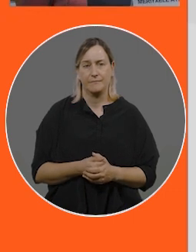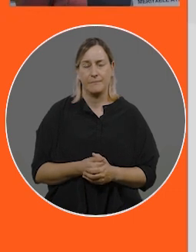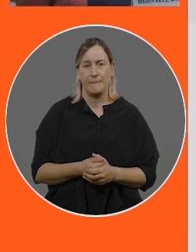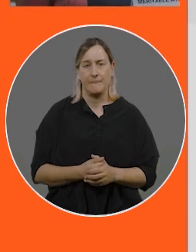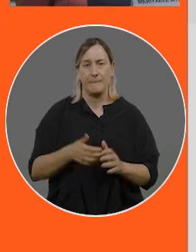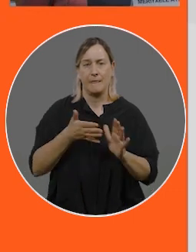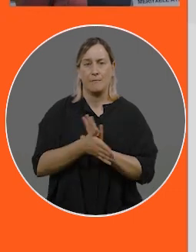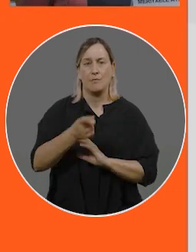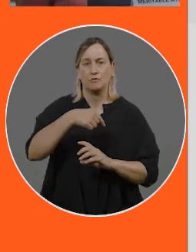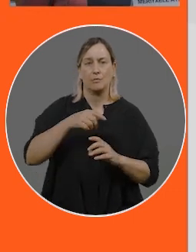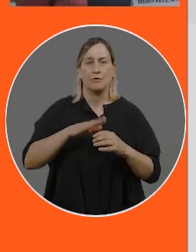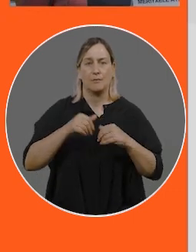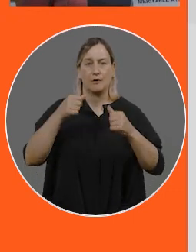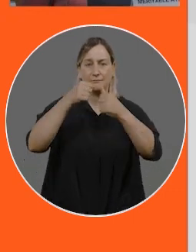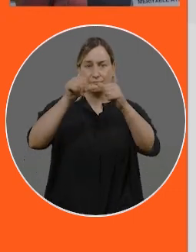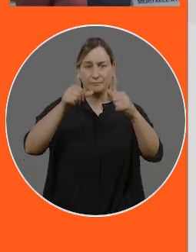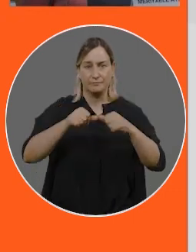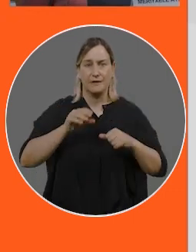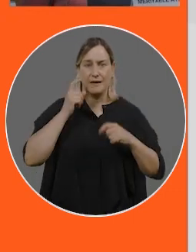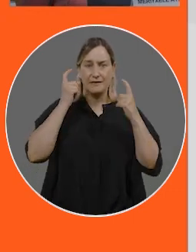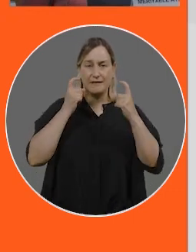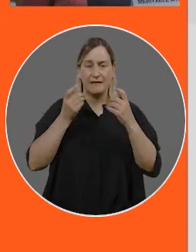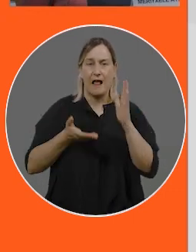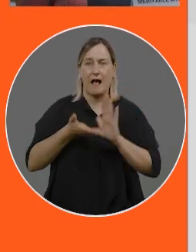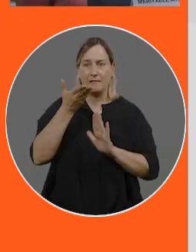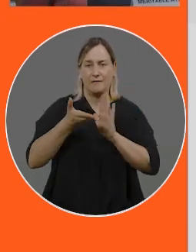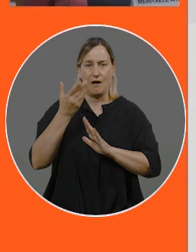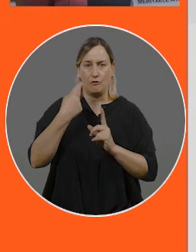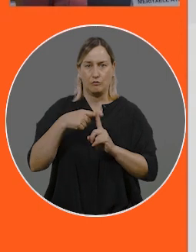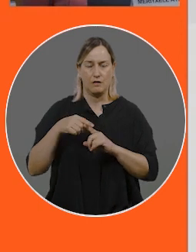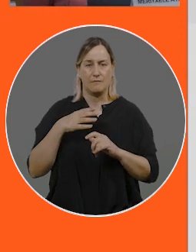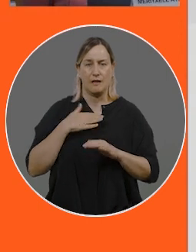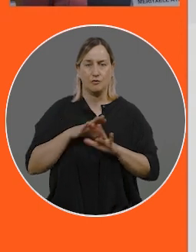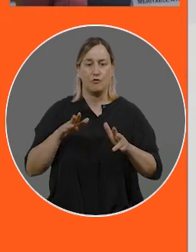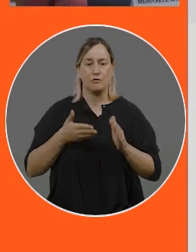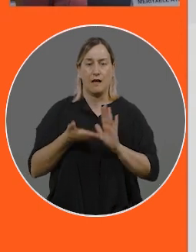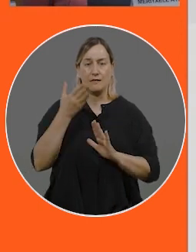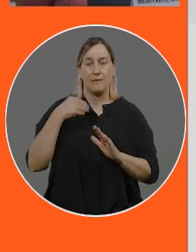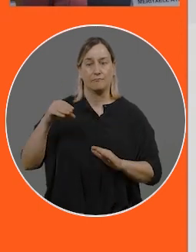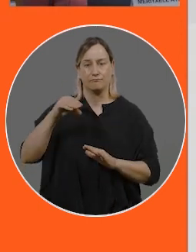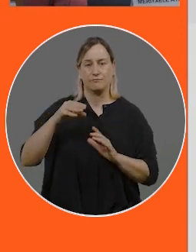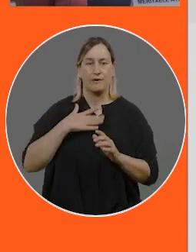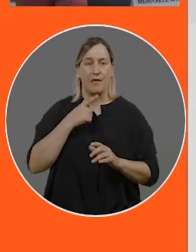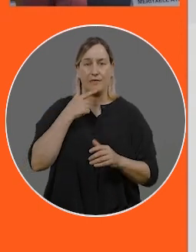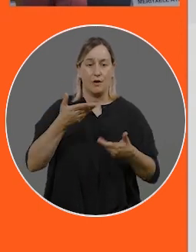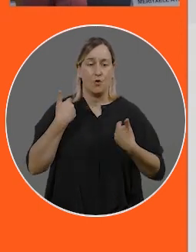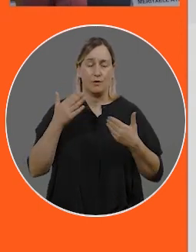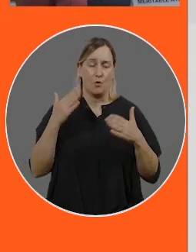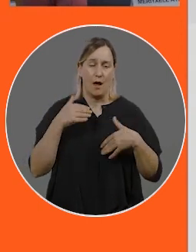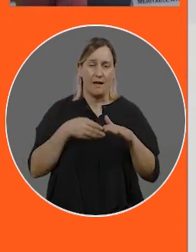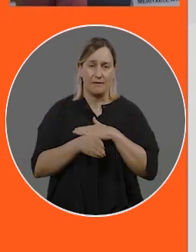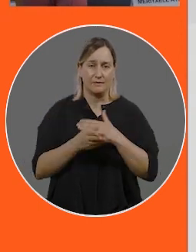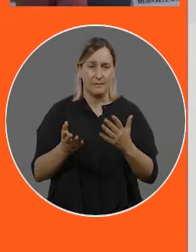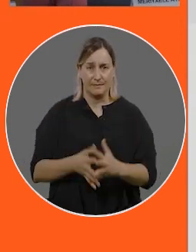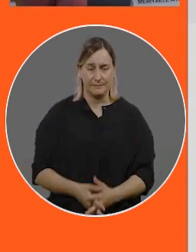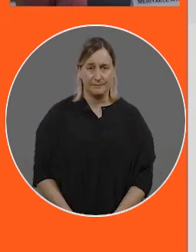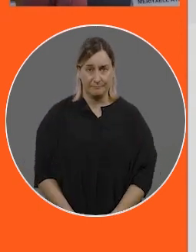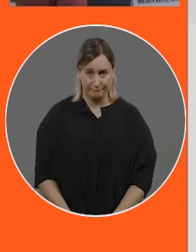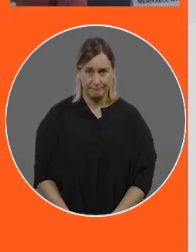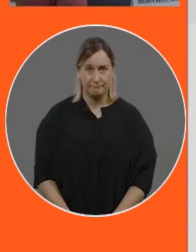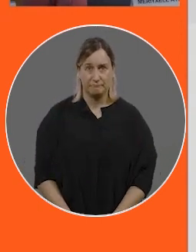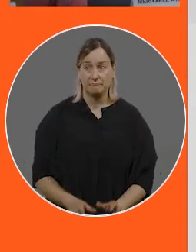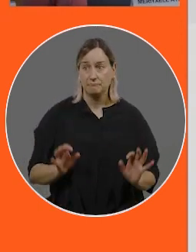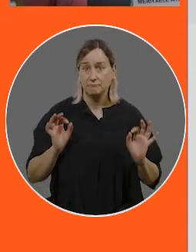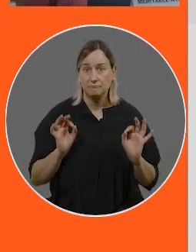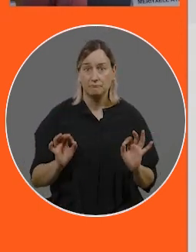tabular, no? I intentar activar les coses, i el que només s'activi amb el ratolí vol dir que no és accessible. Bé, en principi,